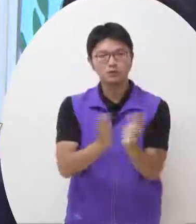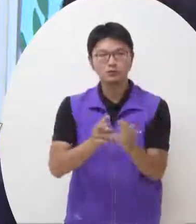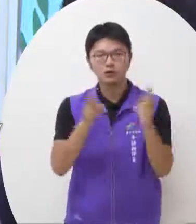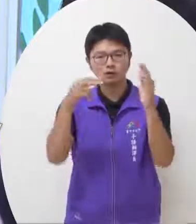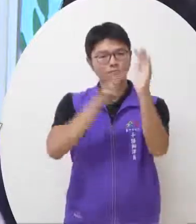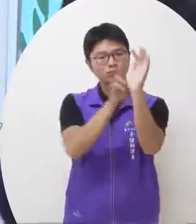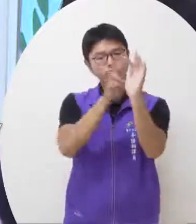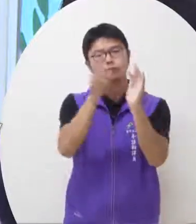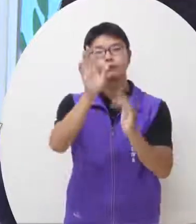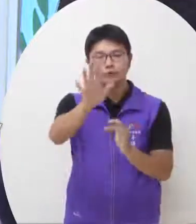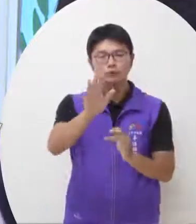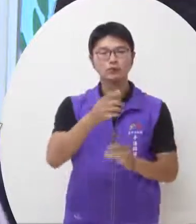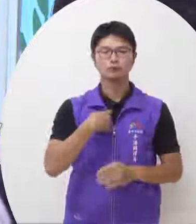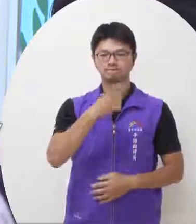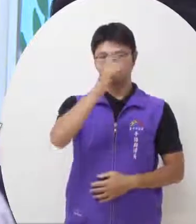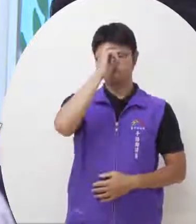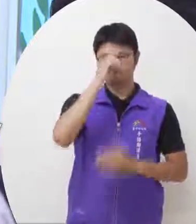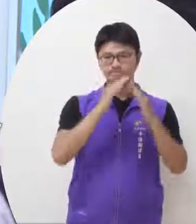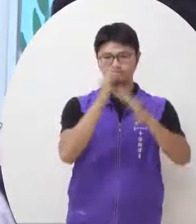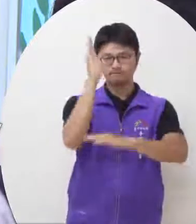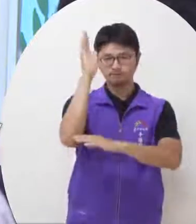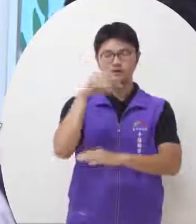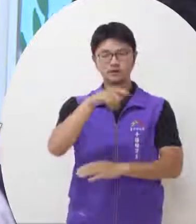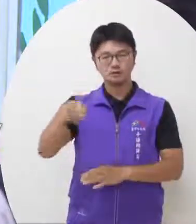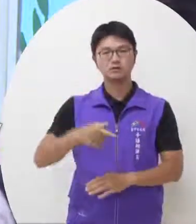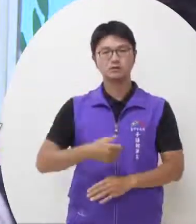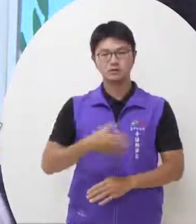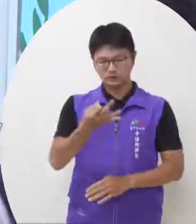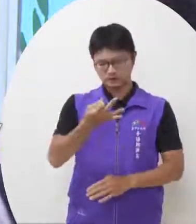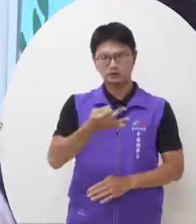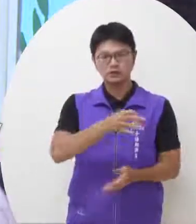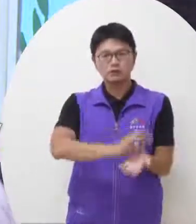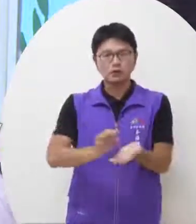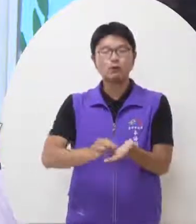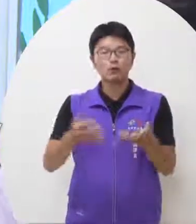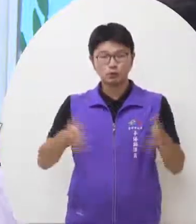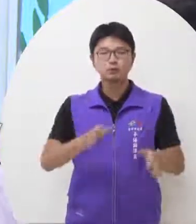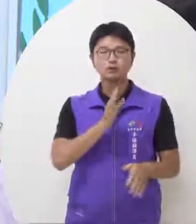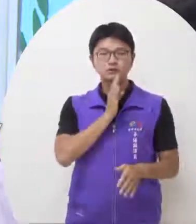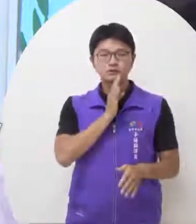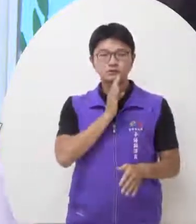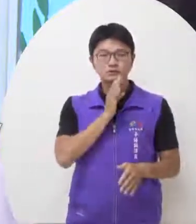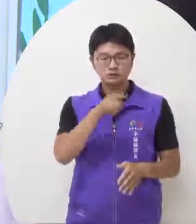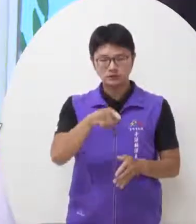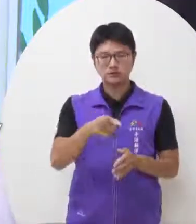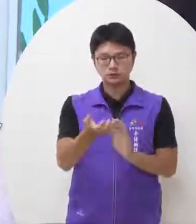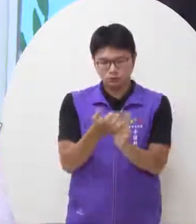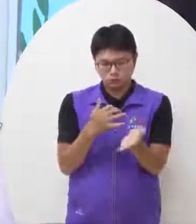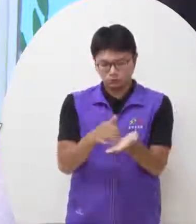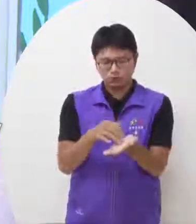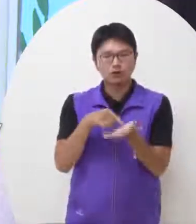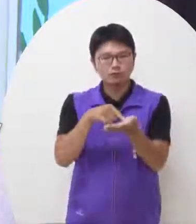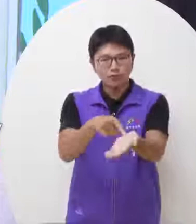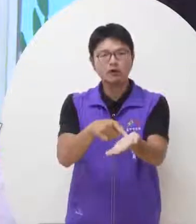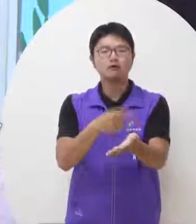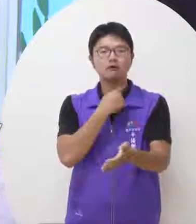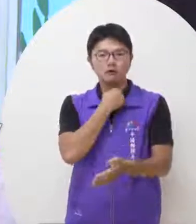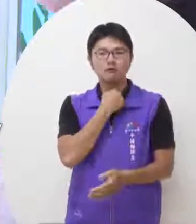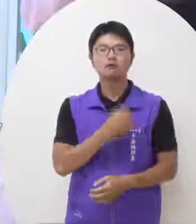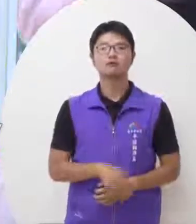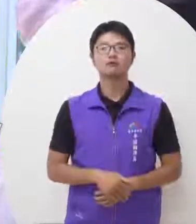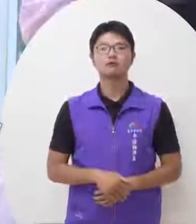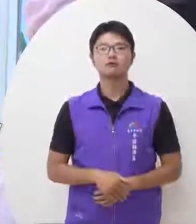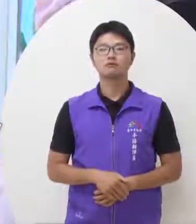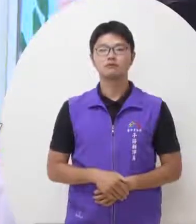是我希望市政府有这监委一定要很多，希望说边路监委来做那个高空疏